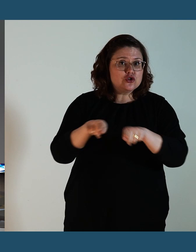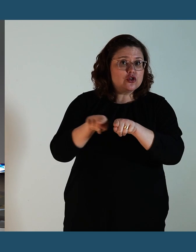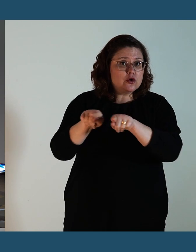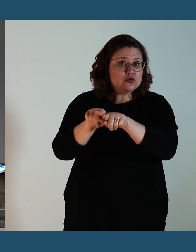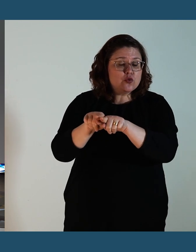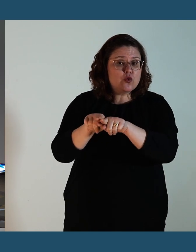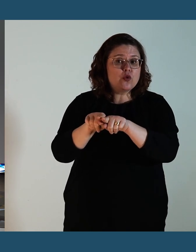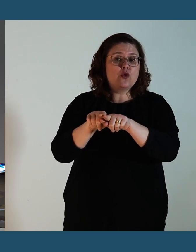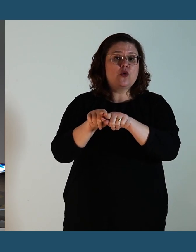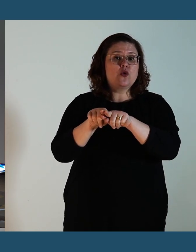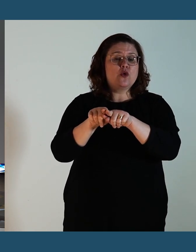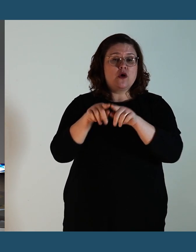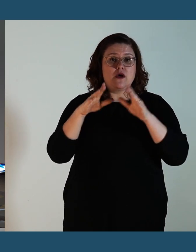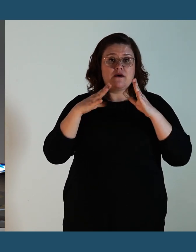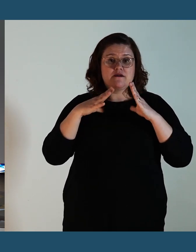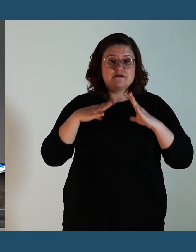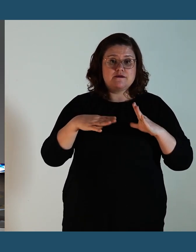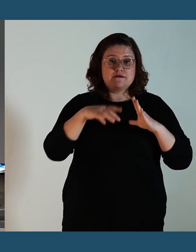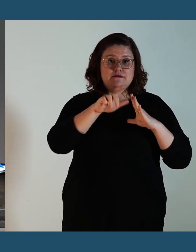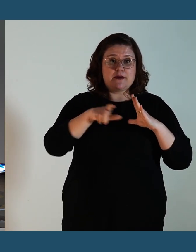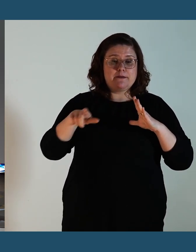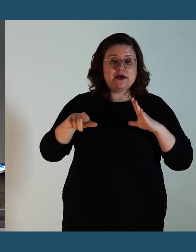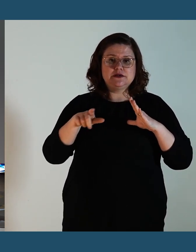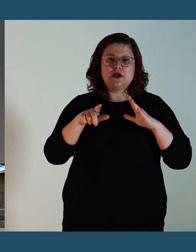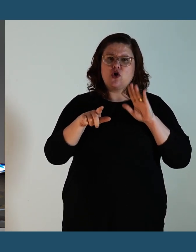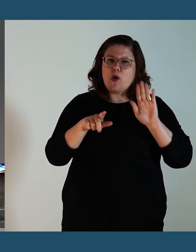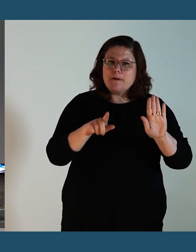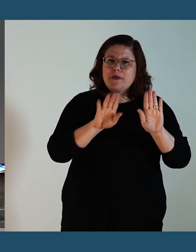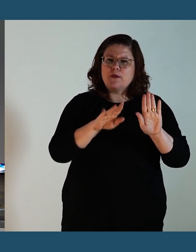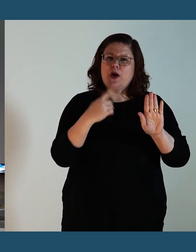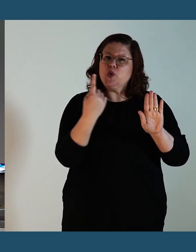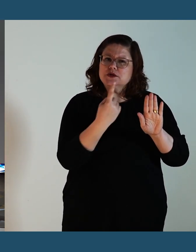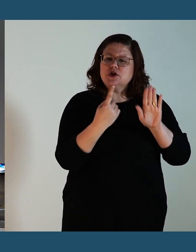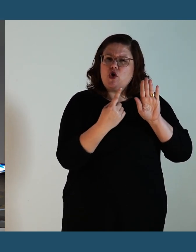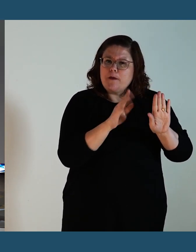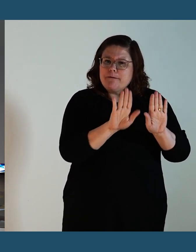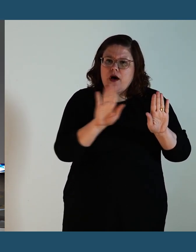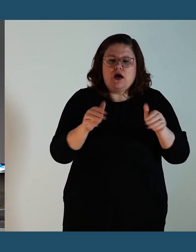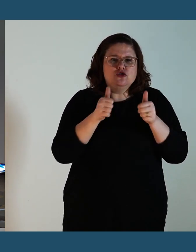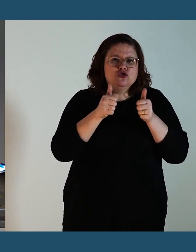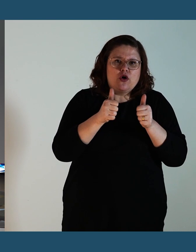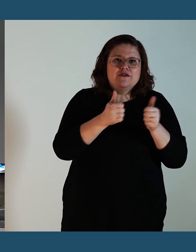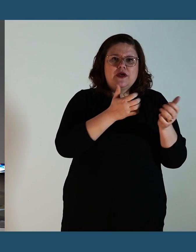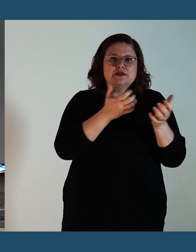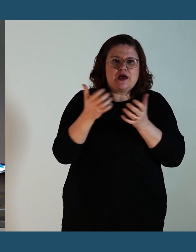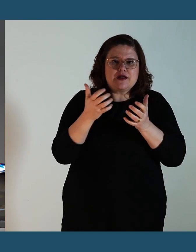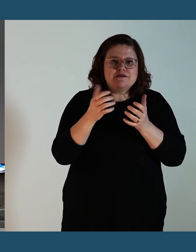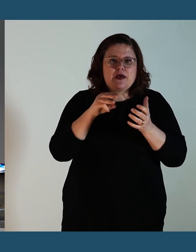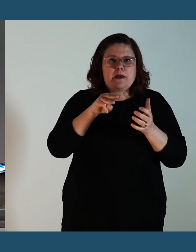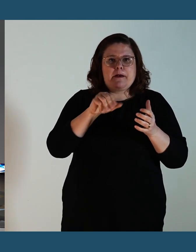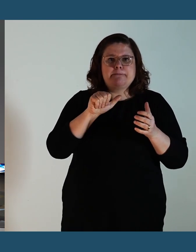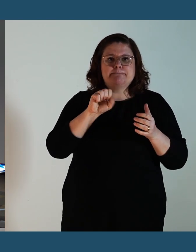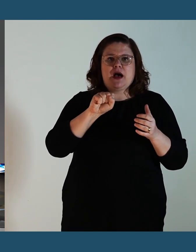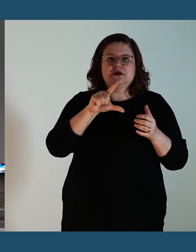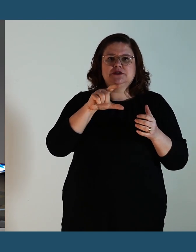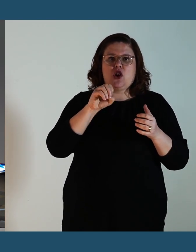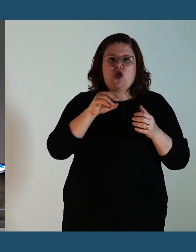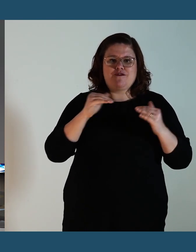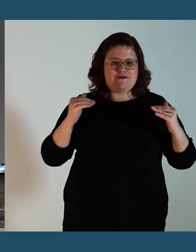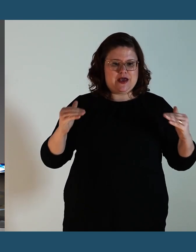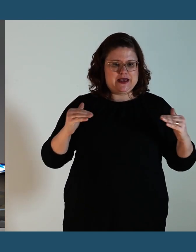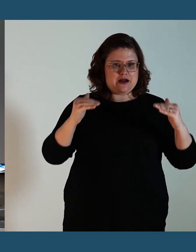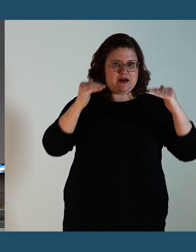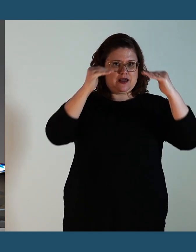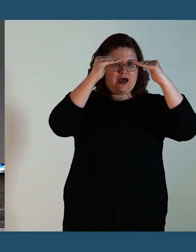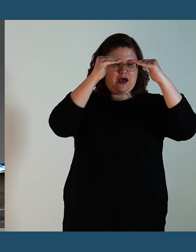millä tavalla vammaisten ihmisten yksilölliset tarpeet, toiveet, sen Maslowin tarvehierarkian niin kuin yläpuolella,